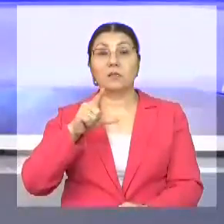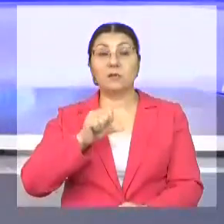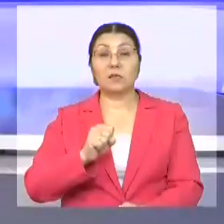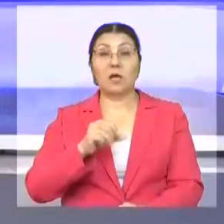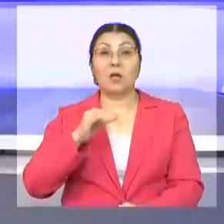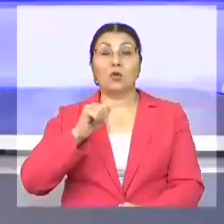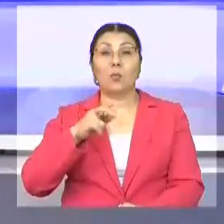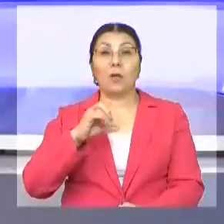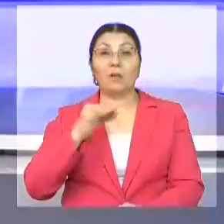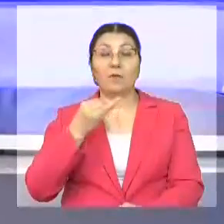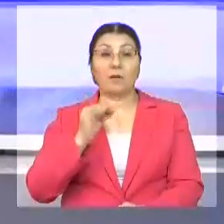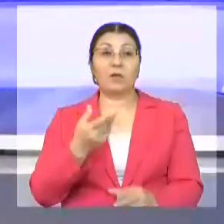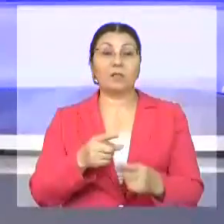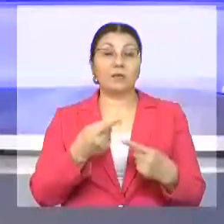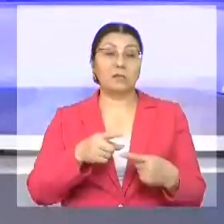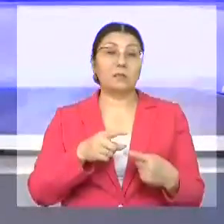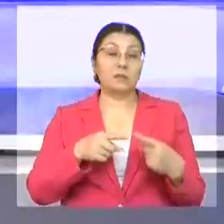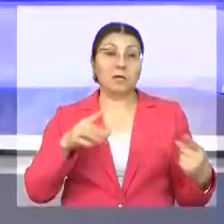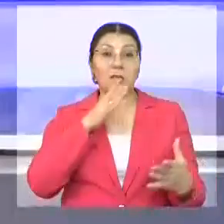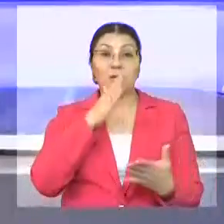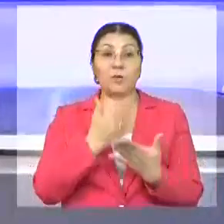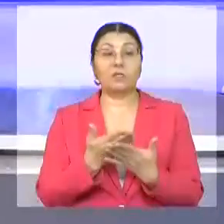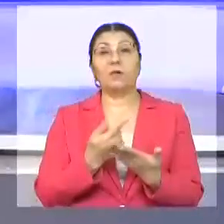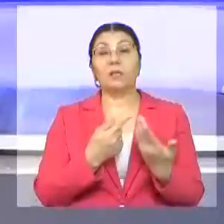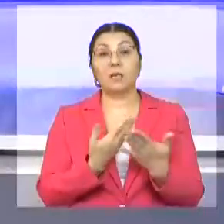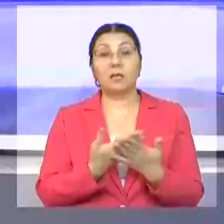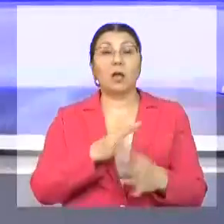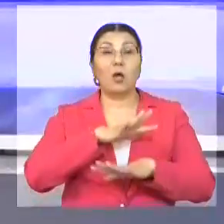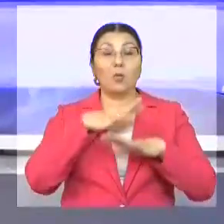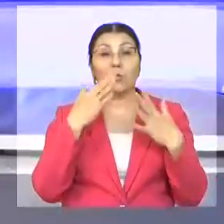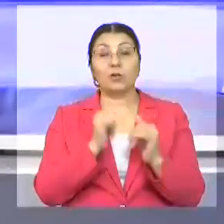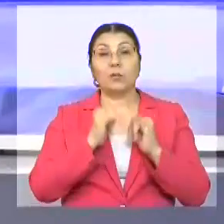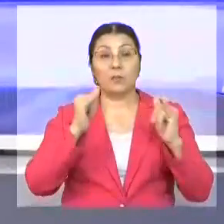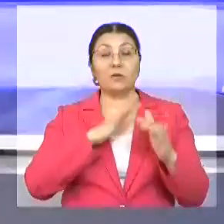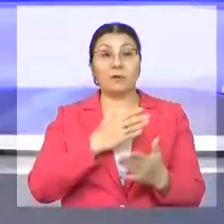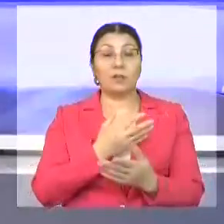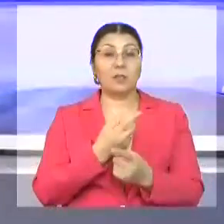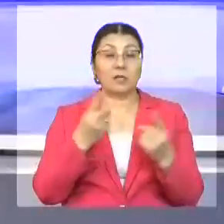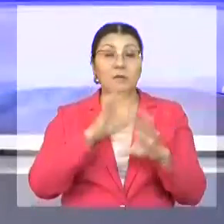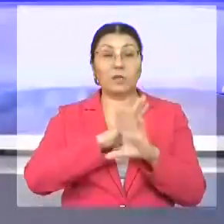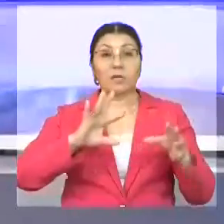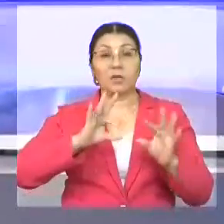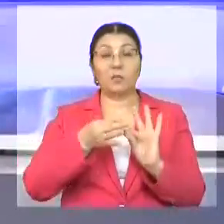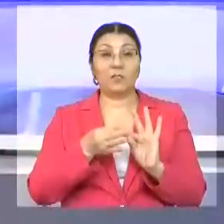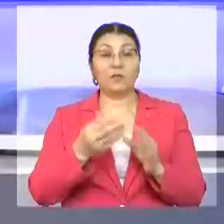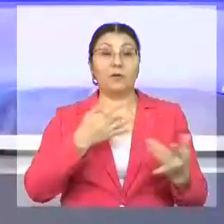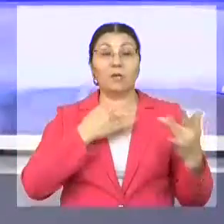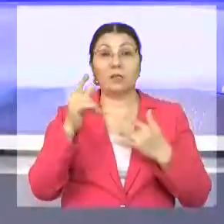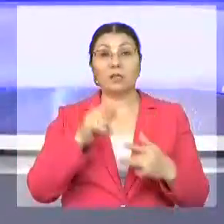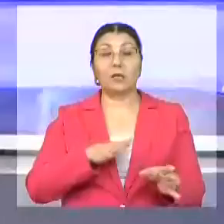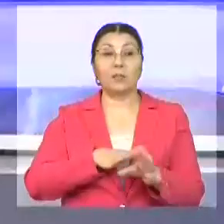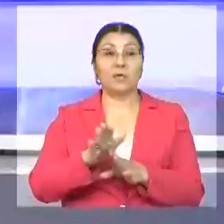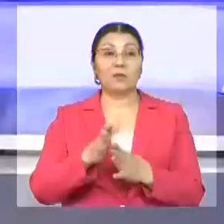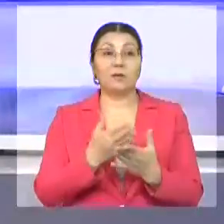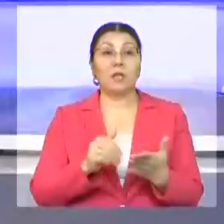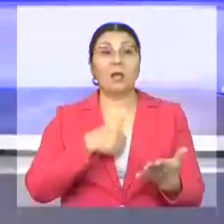годы учреждение пережило немало сложных моментов и возрождение из пепла. Но, несмотря на все сложности, артисты филармонии выполняли и